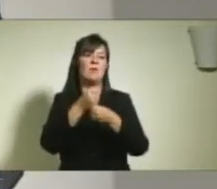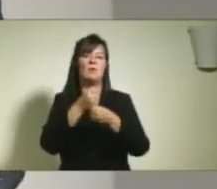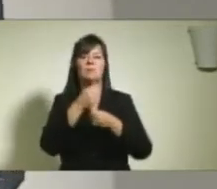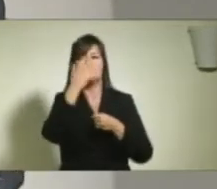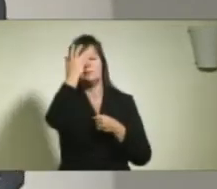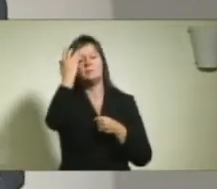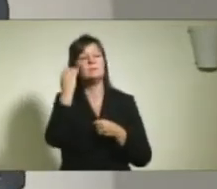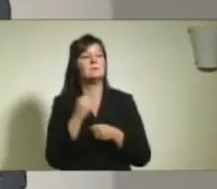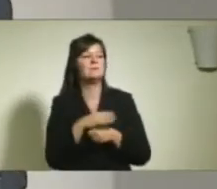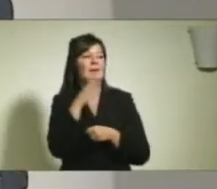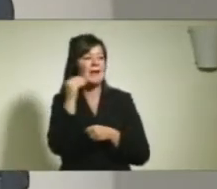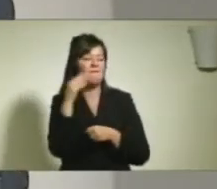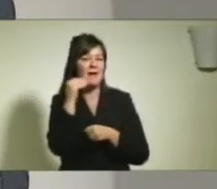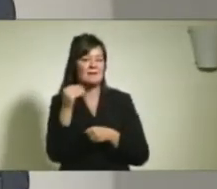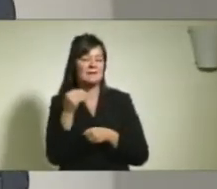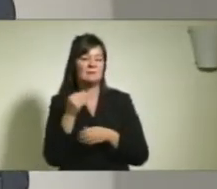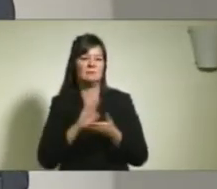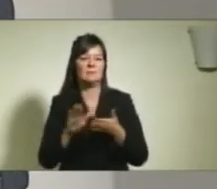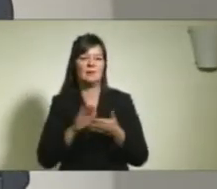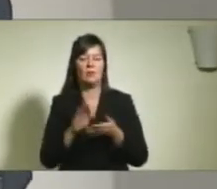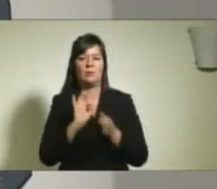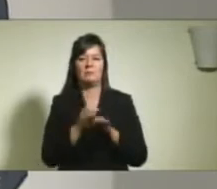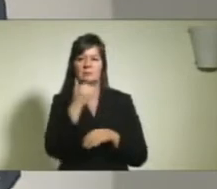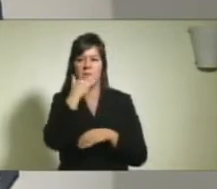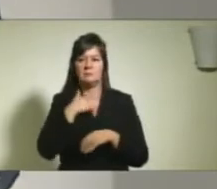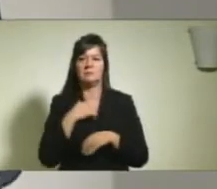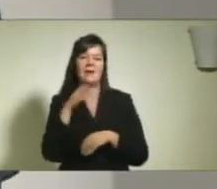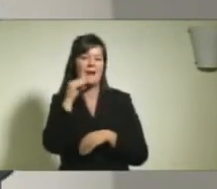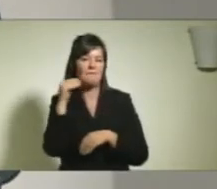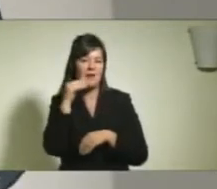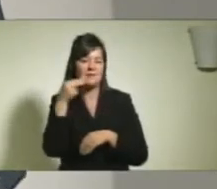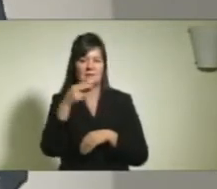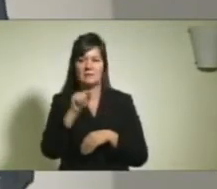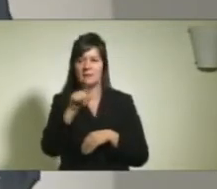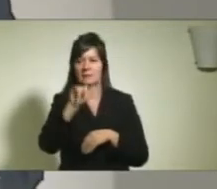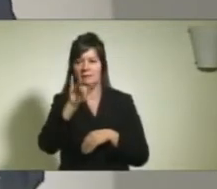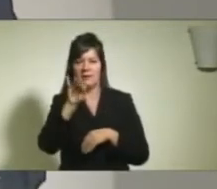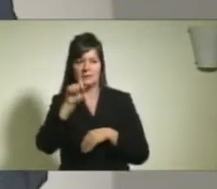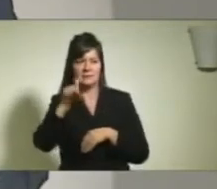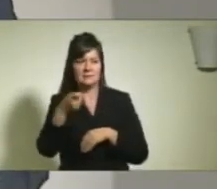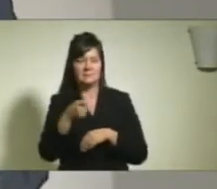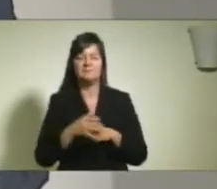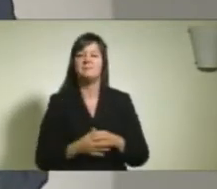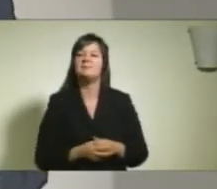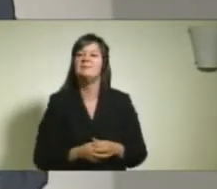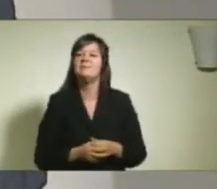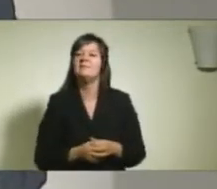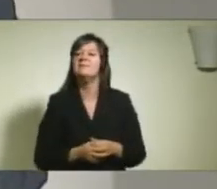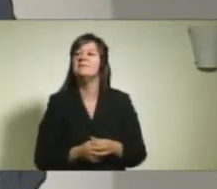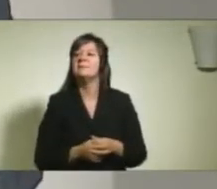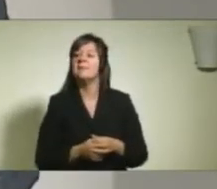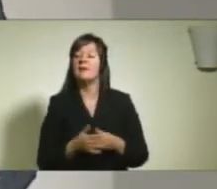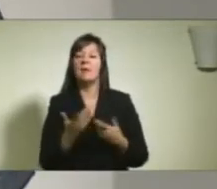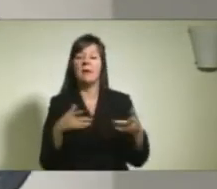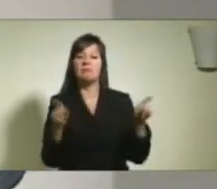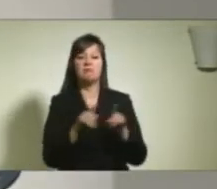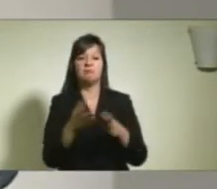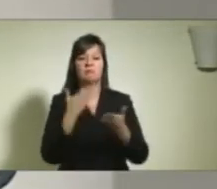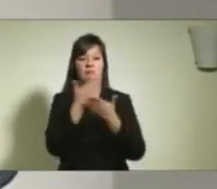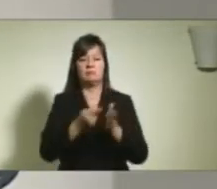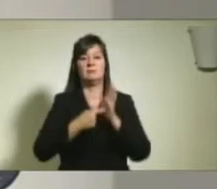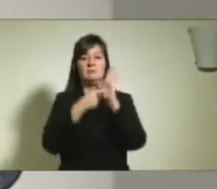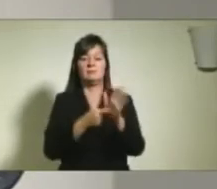luttes historiques des travailleurs et des travailleuses, mais en même temps mettre de l'avant notre volonté de